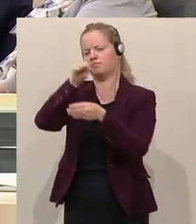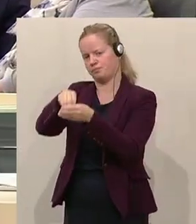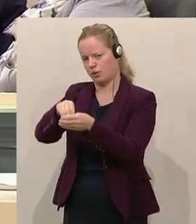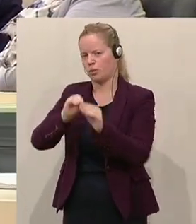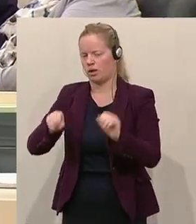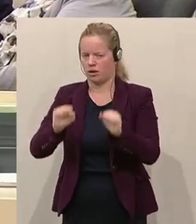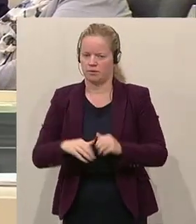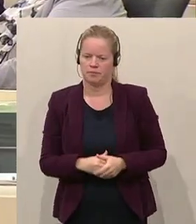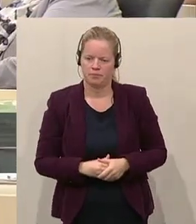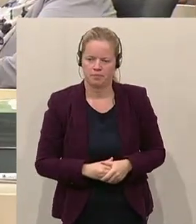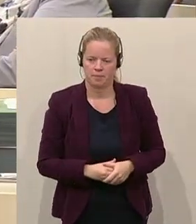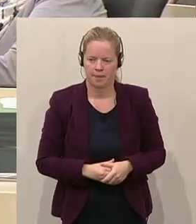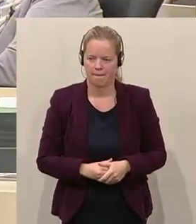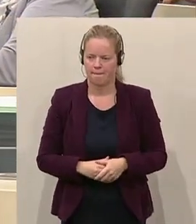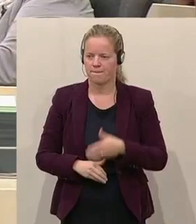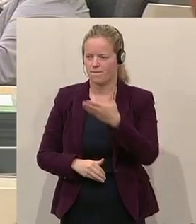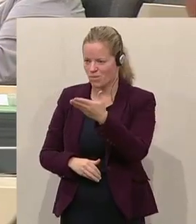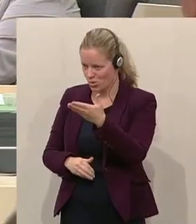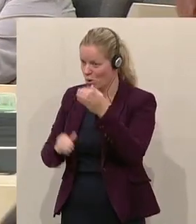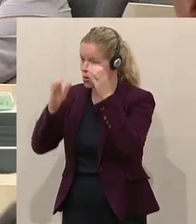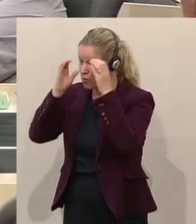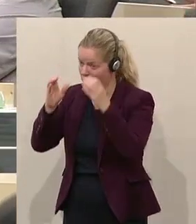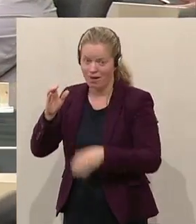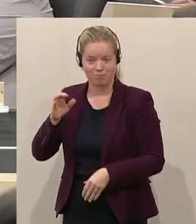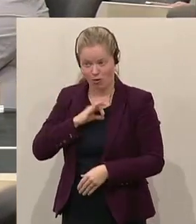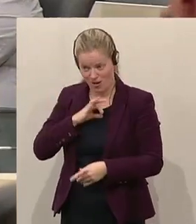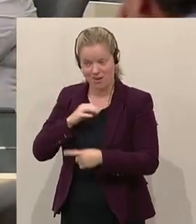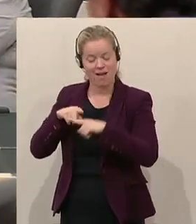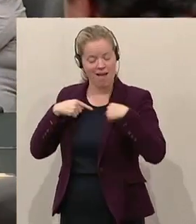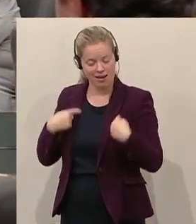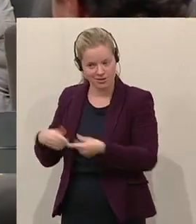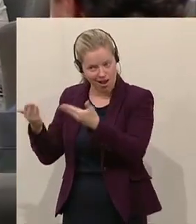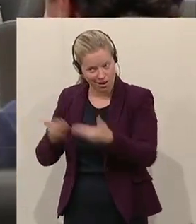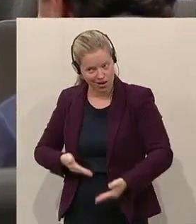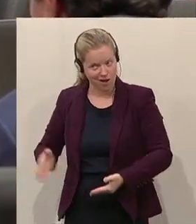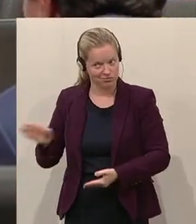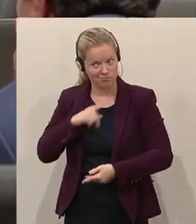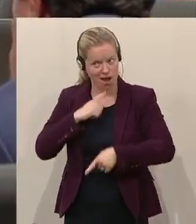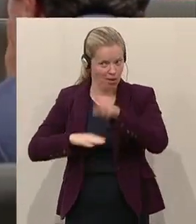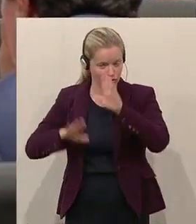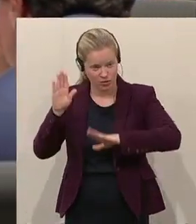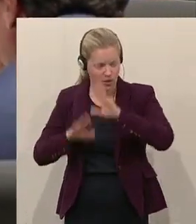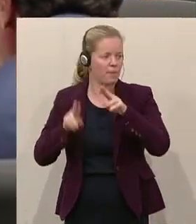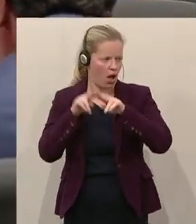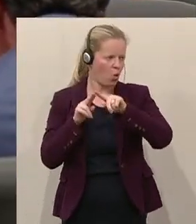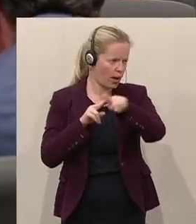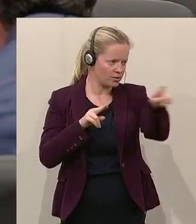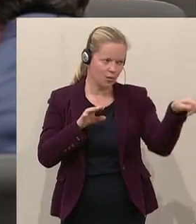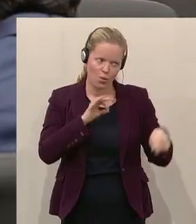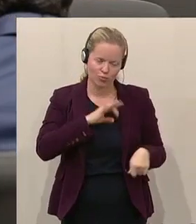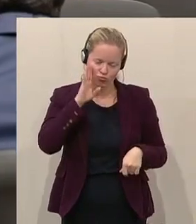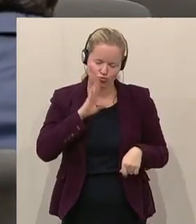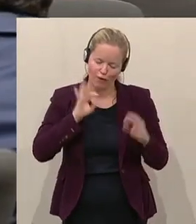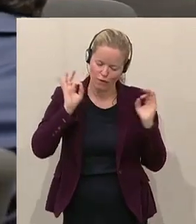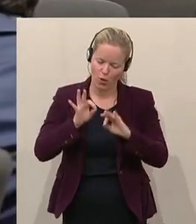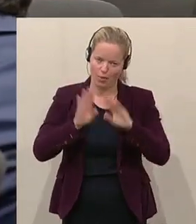ÖVP, das ist heute wieder mal ein Lackmustest, sind herzlich eingeladen, dem zuzustimmen, aber natürlich auch die restlichen Kollegen im Saale. Für